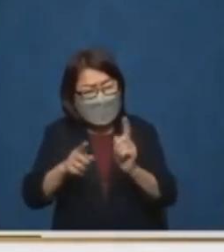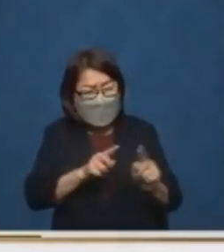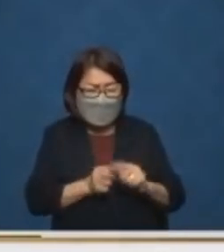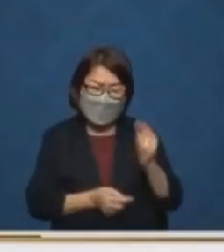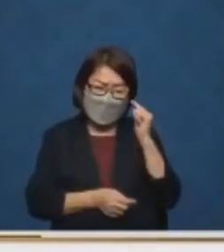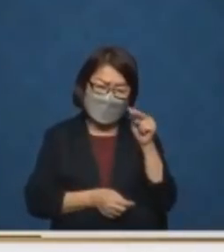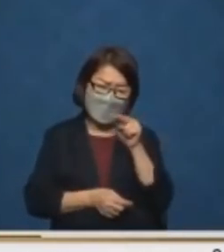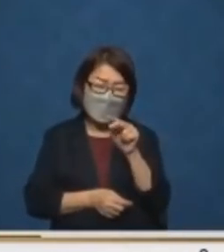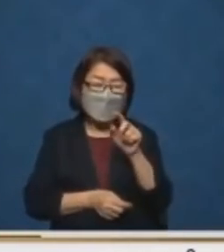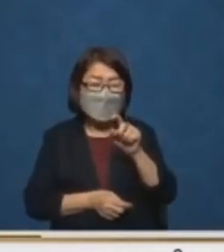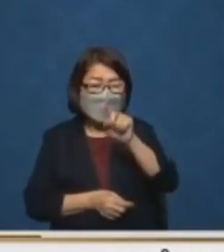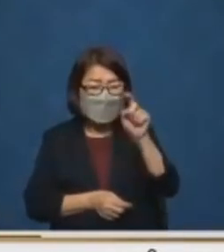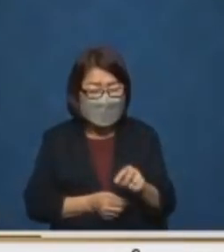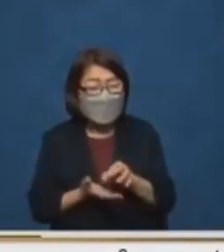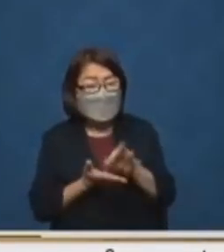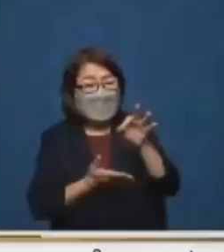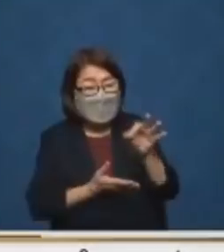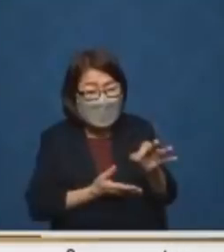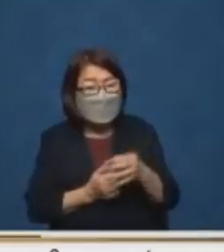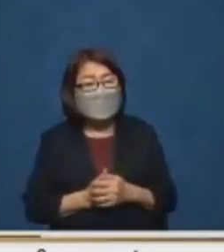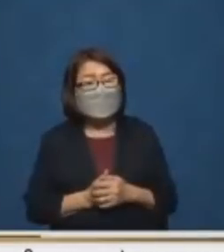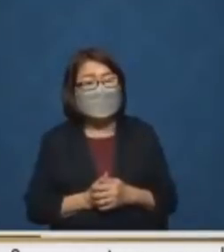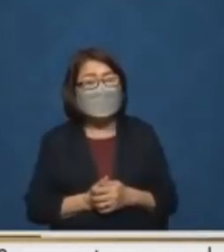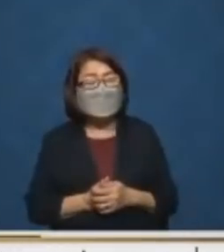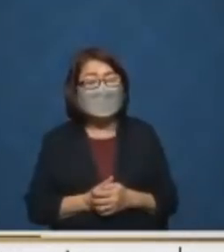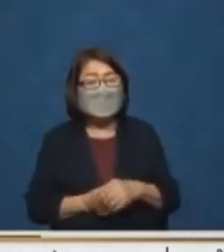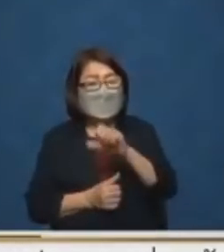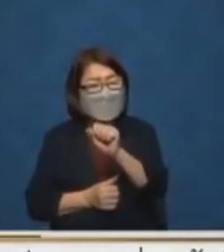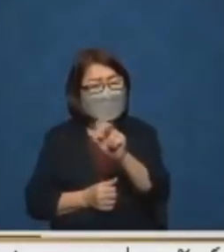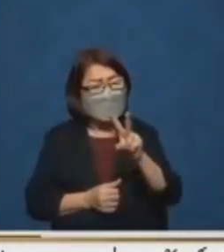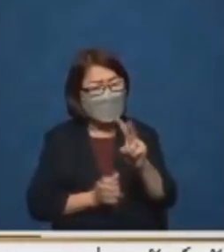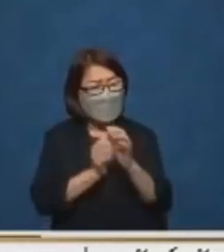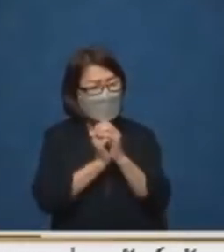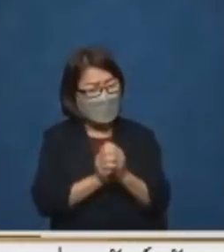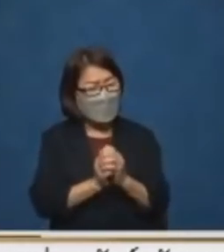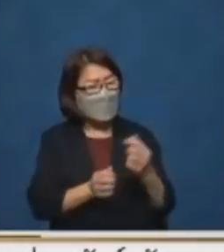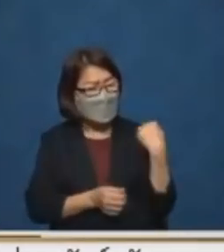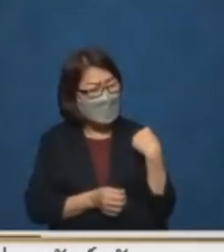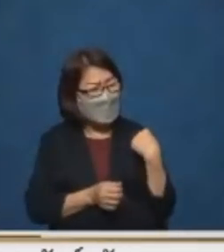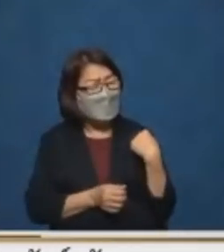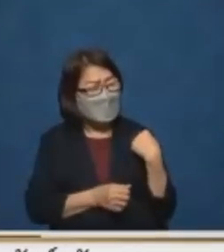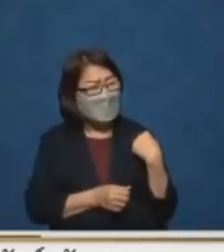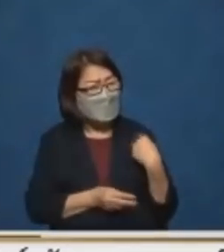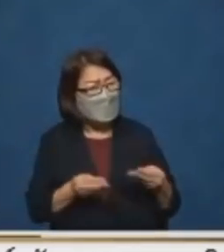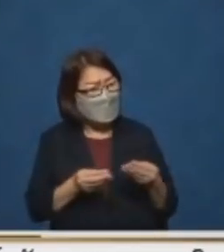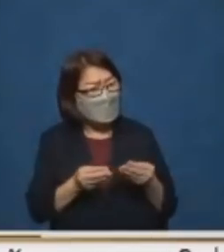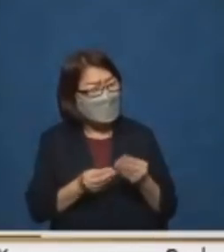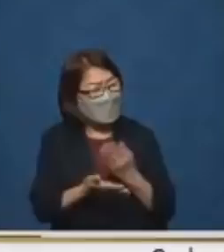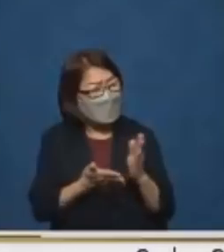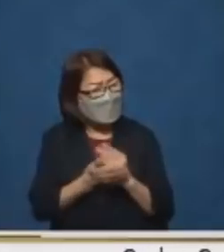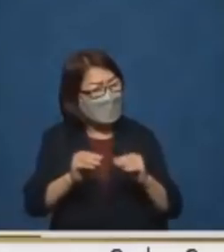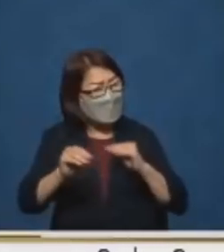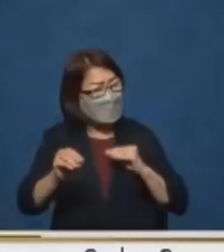การจัดซือวัคซีนที่โวัคมีผลประโยชน์เข้ามาเกี่ยวข้องหอไม่เดียผมจะชี้ให้ทานประทานเห็น